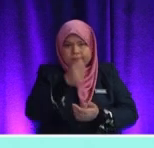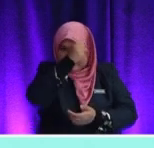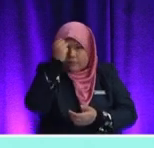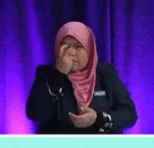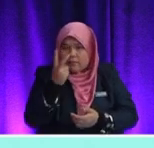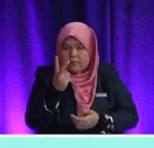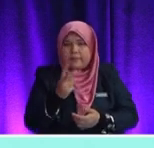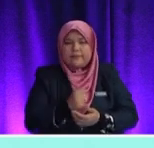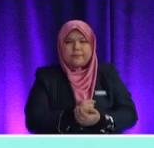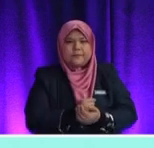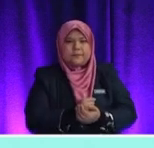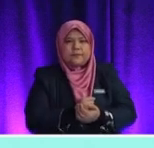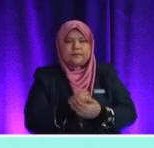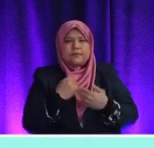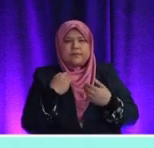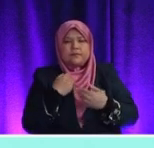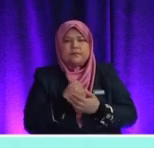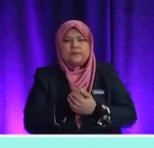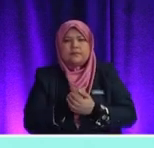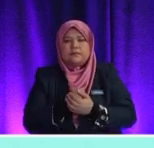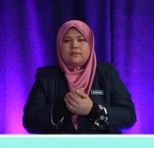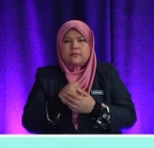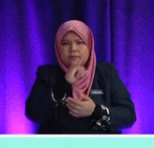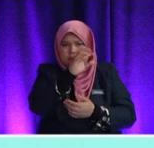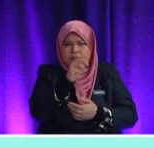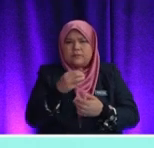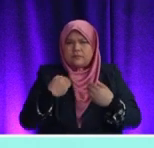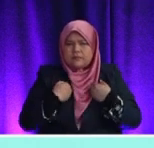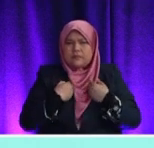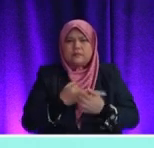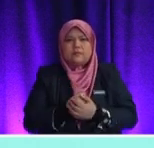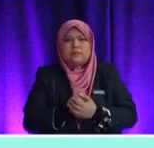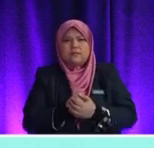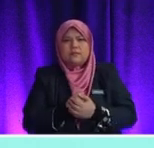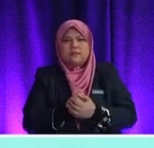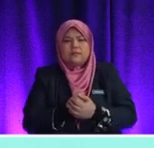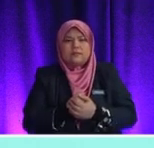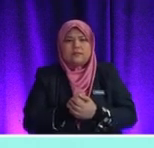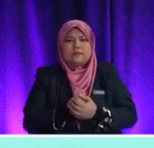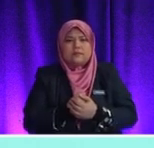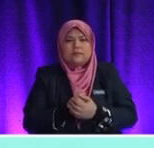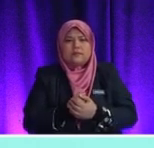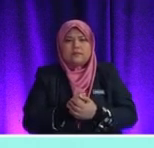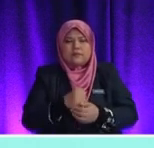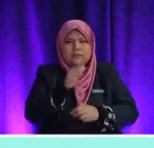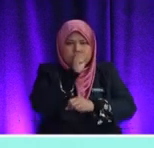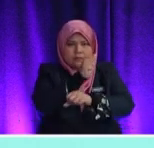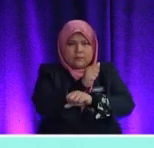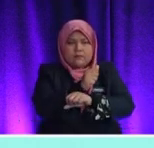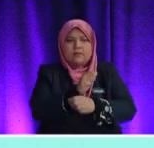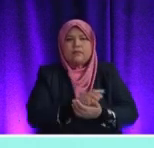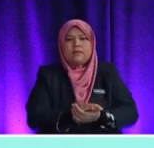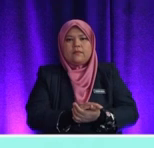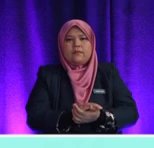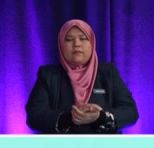perhatikan Yusuf kita ada ayun yang wujud juga selain daripada ion aluminium dari yaitu